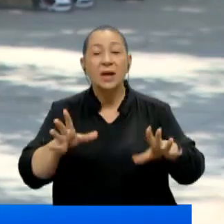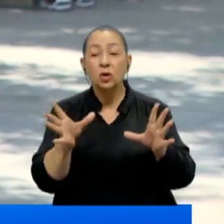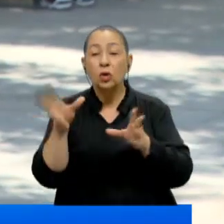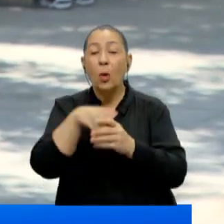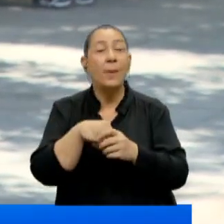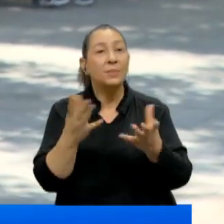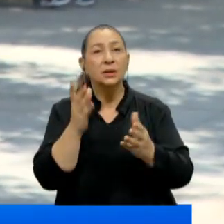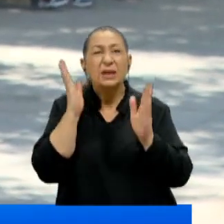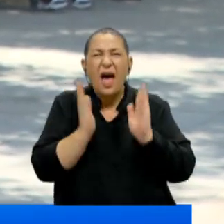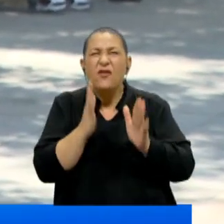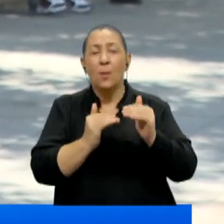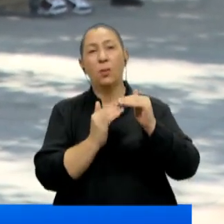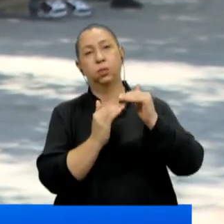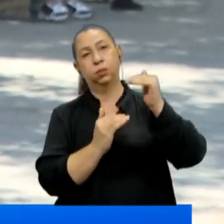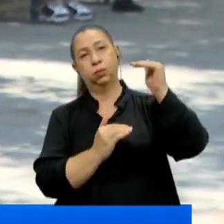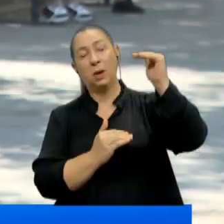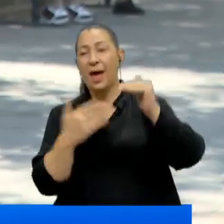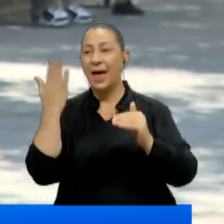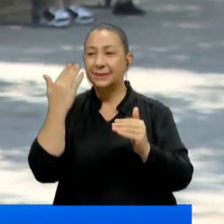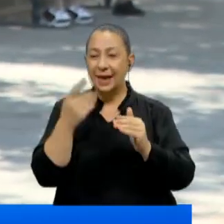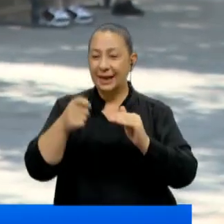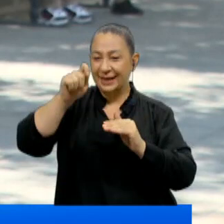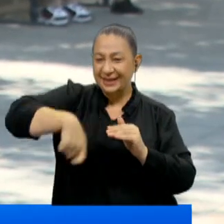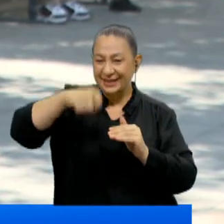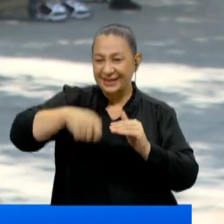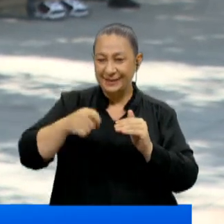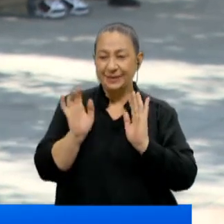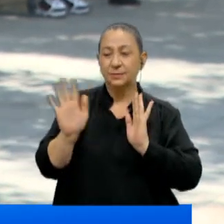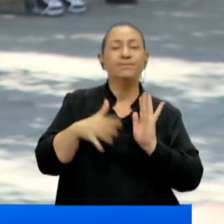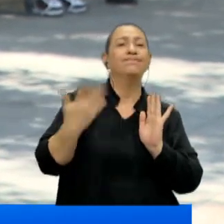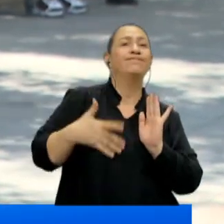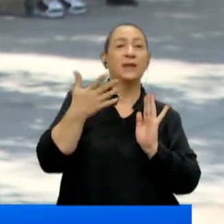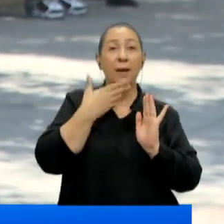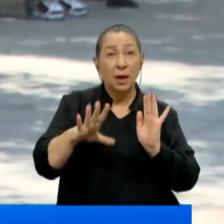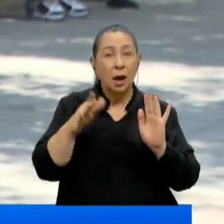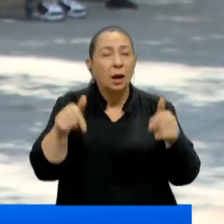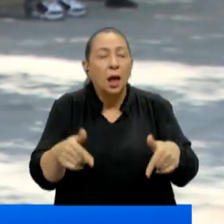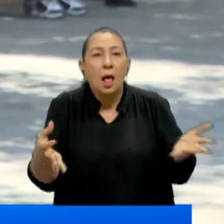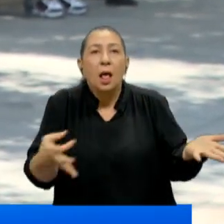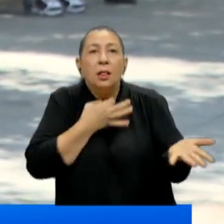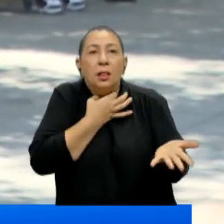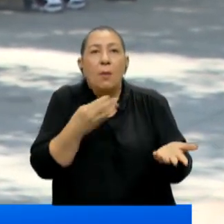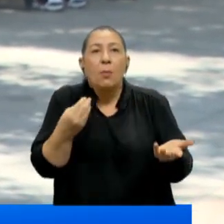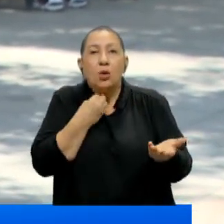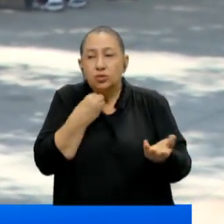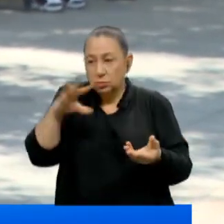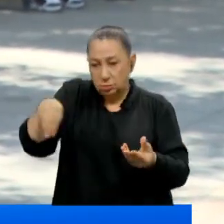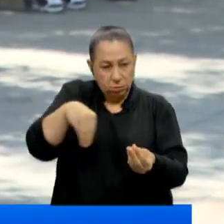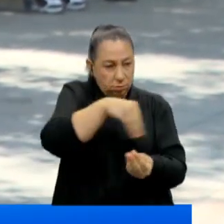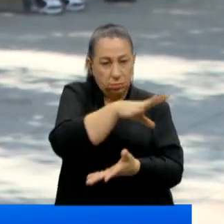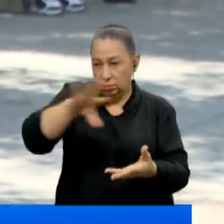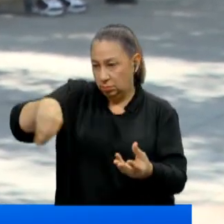toplam tutar sürekli artıyor. Eskiden kredi kartına mesafeli yaklaşan emekli artık borcu borçla,